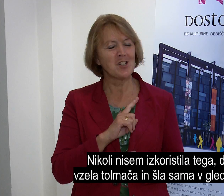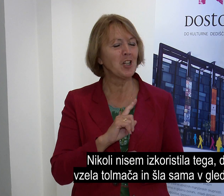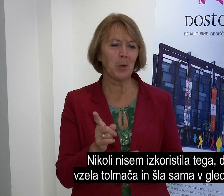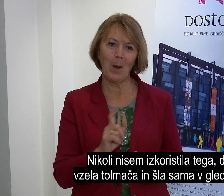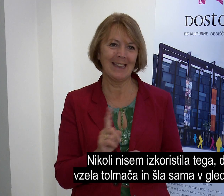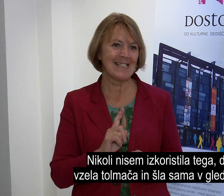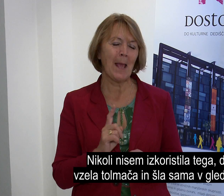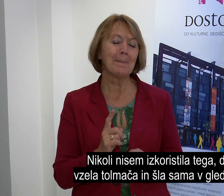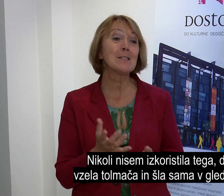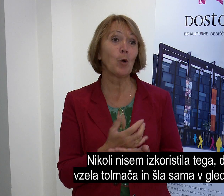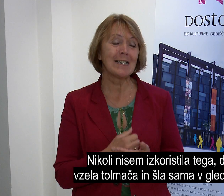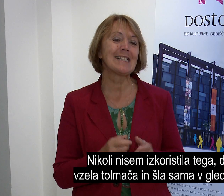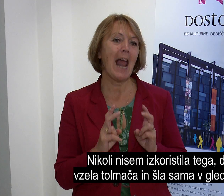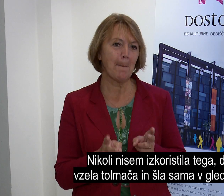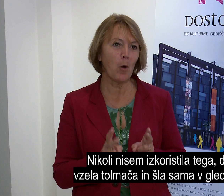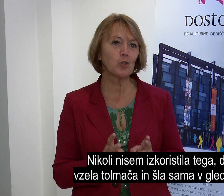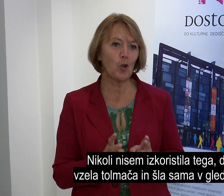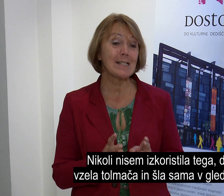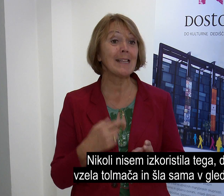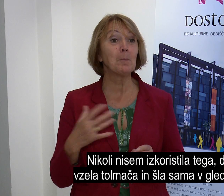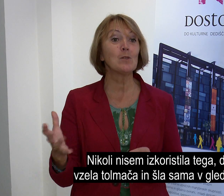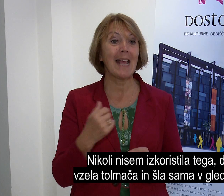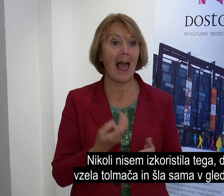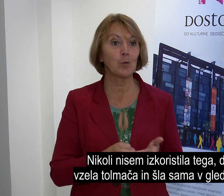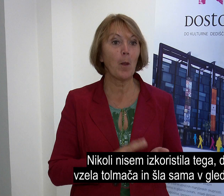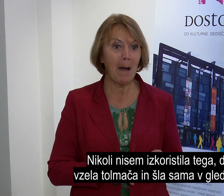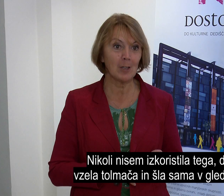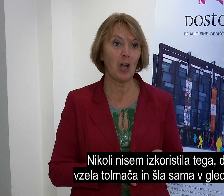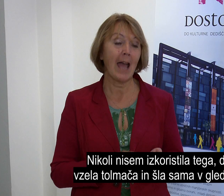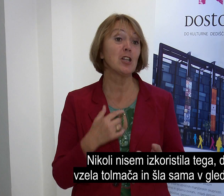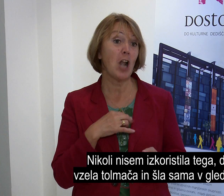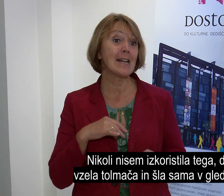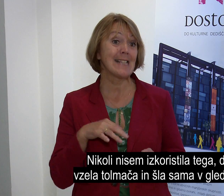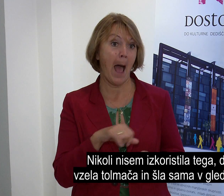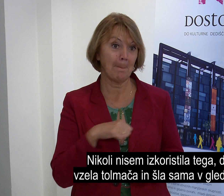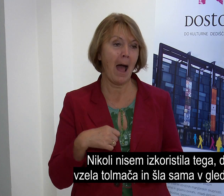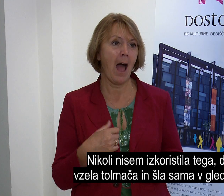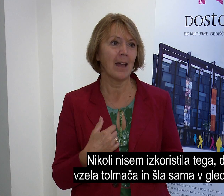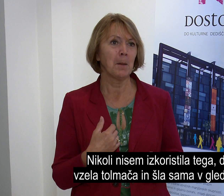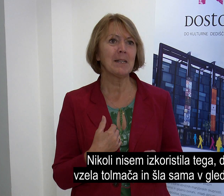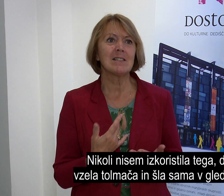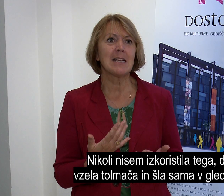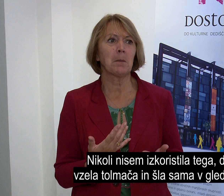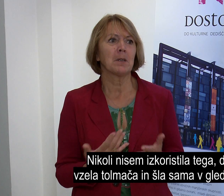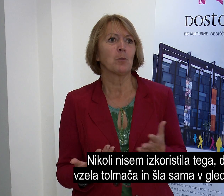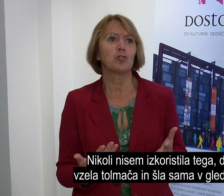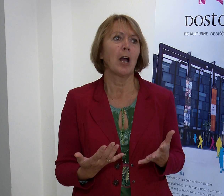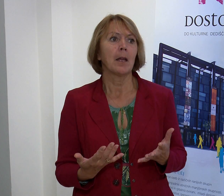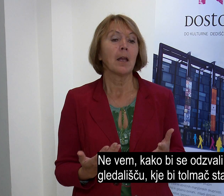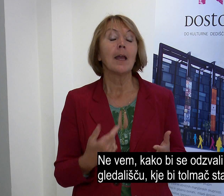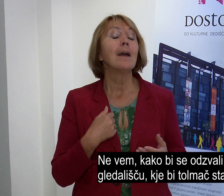Nekako, če ostanemo pri tem, je seveda pohvalno lepo, če je tako živo dogajanje na odru, ki ga lahko spremljajo tako gluhi